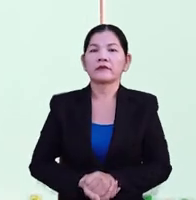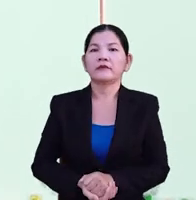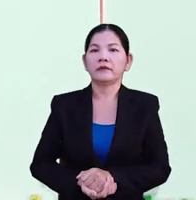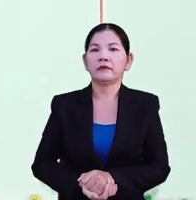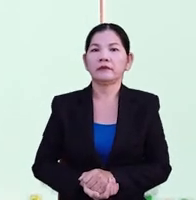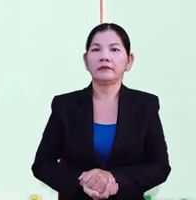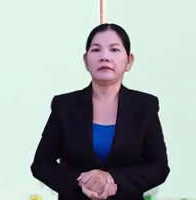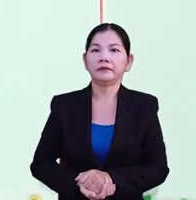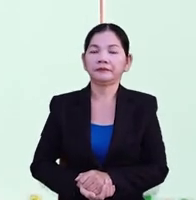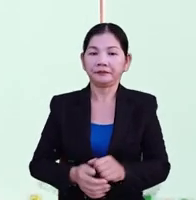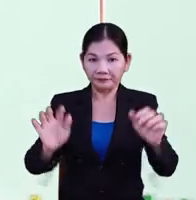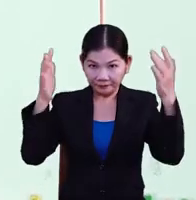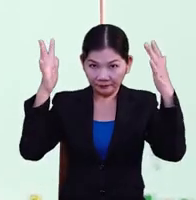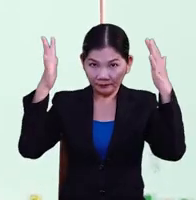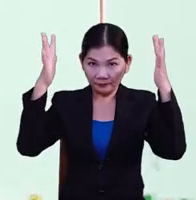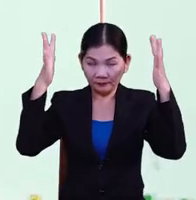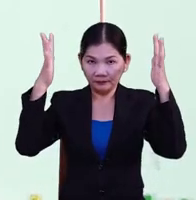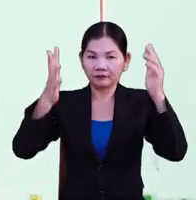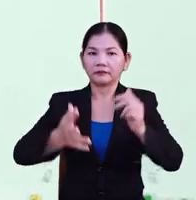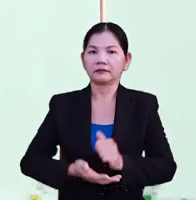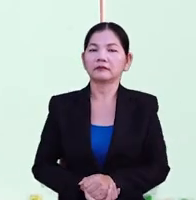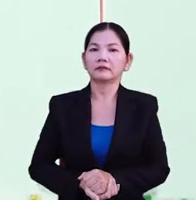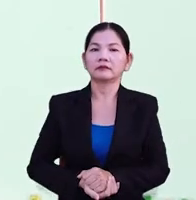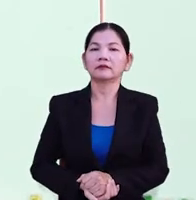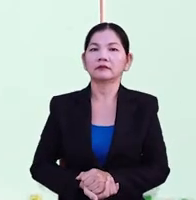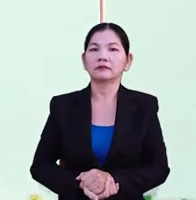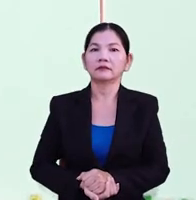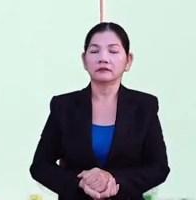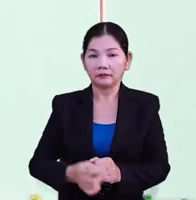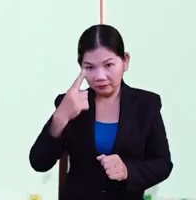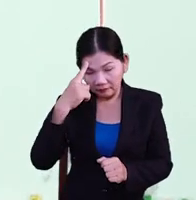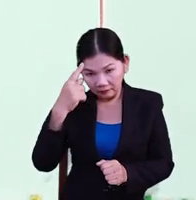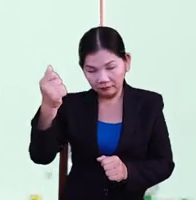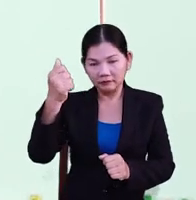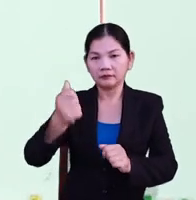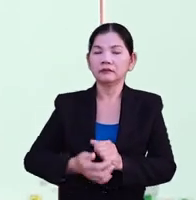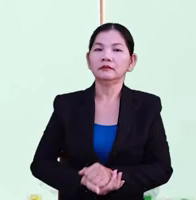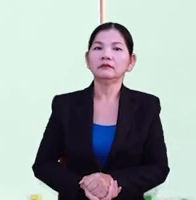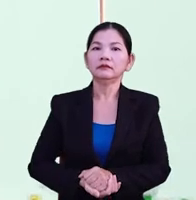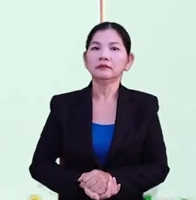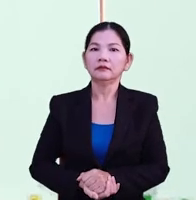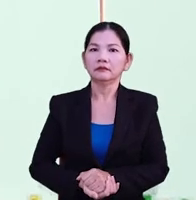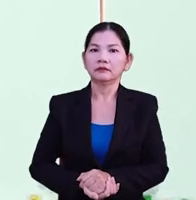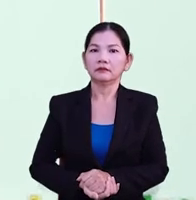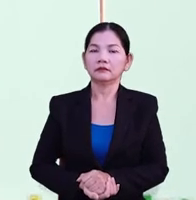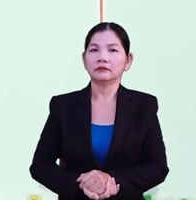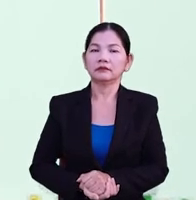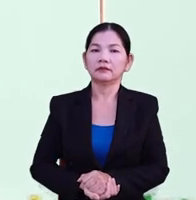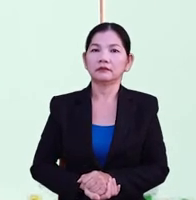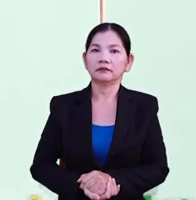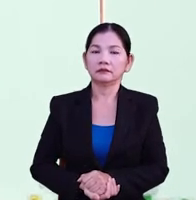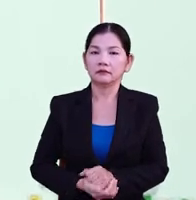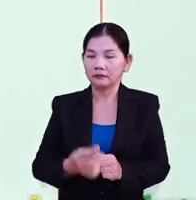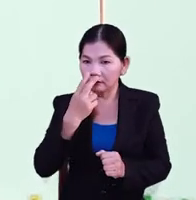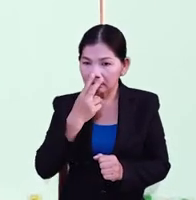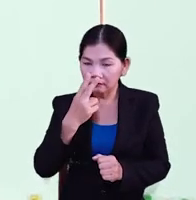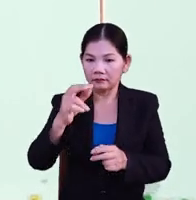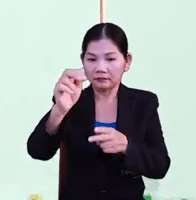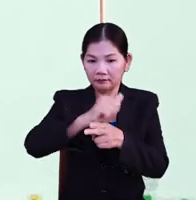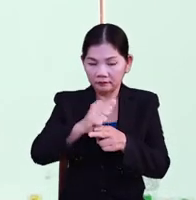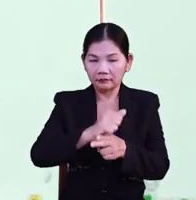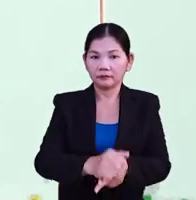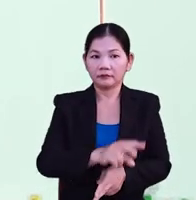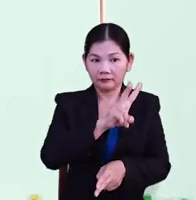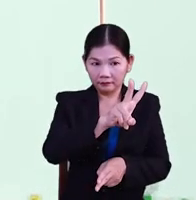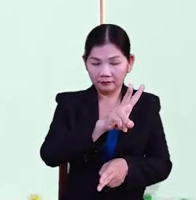អូទេដៃអូសាតមួយចាកូនឆ្លាតមែនតើណាចាតោះឥឡូវនេះយើងក្រឡេកទៅមើលលំហាត់ទី2